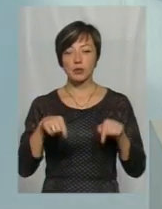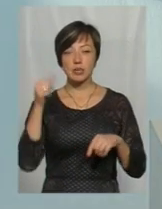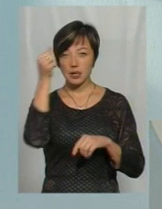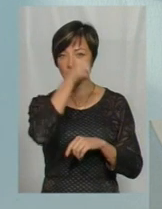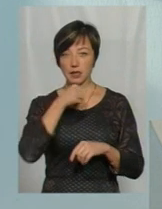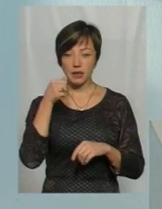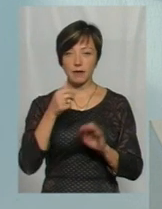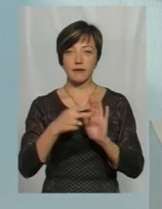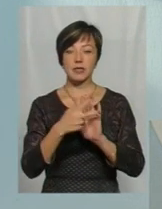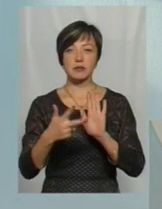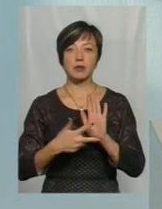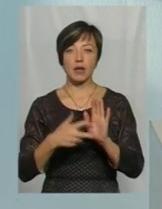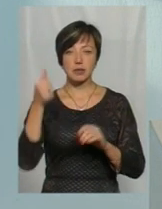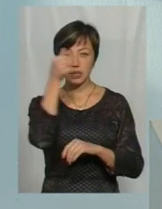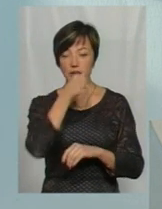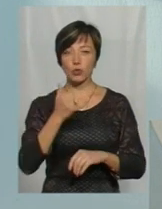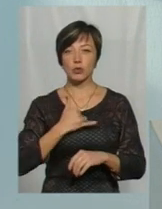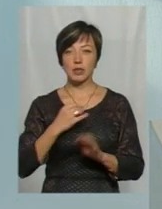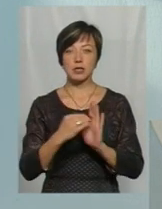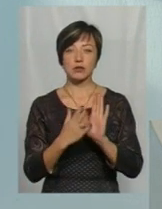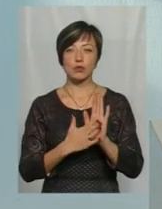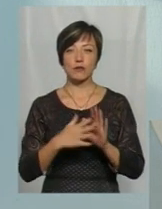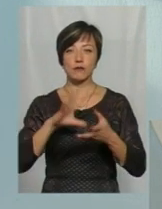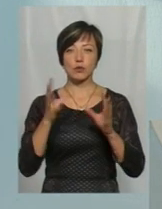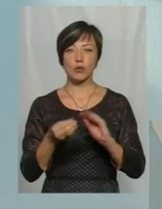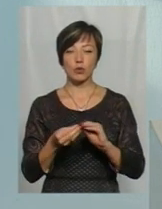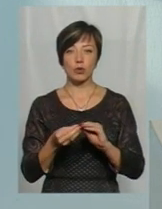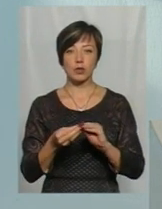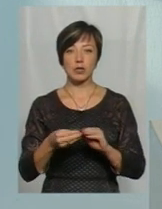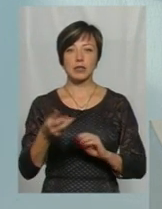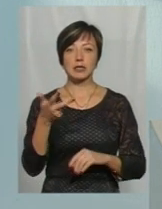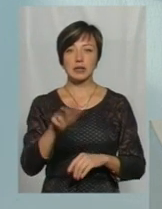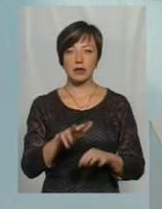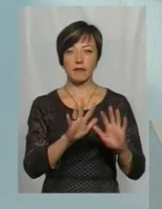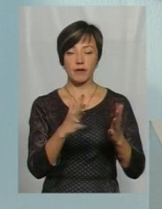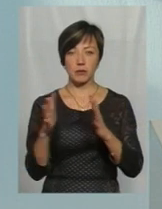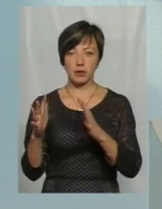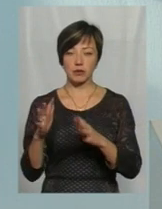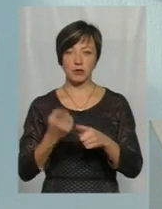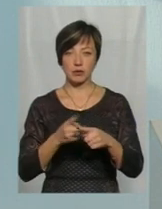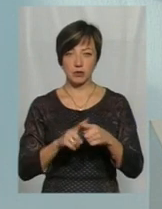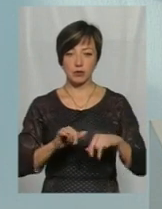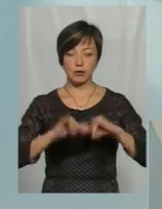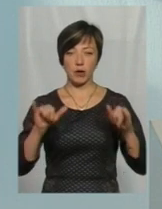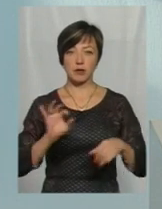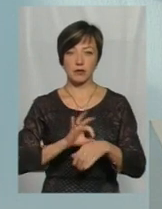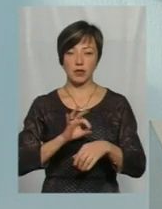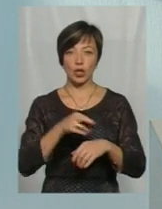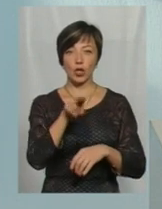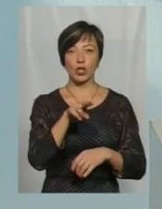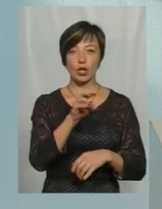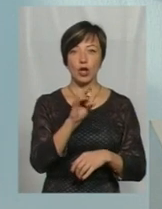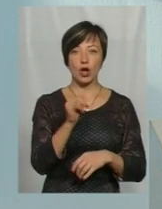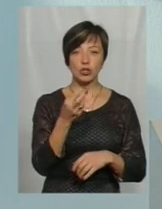рік, 18-й рік, то у нас зареєстровано всього 3 випадки сальмонельозу. Це